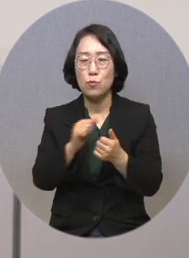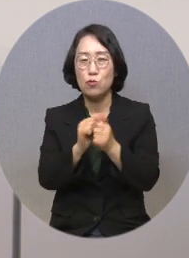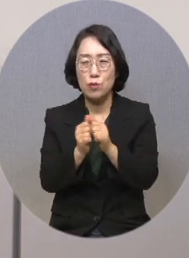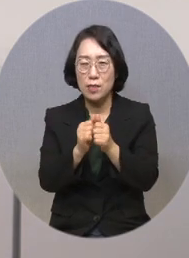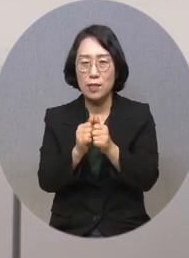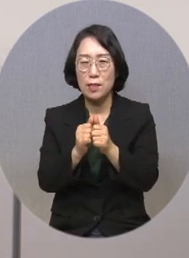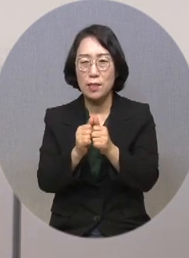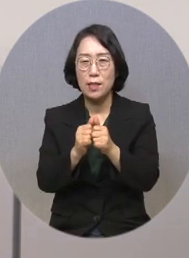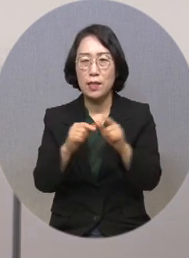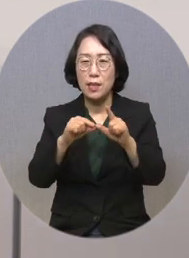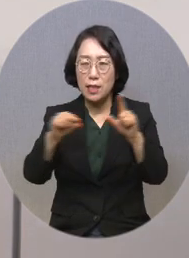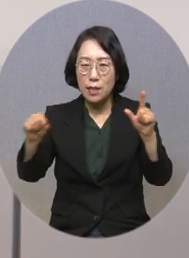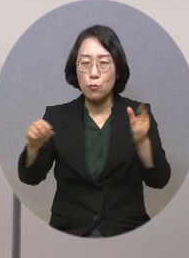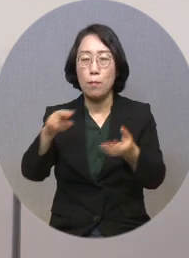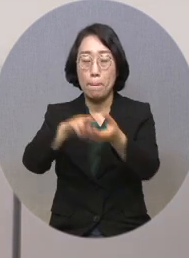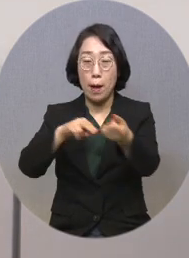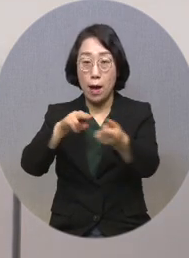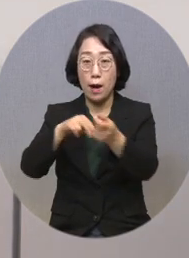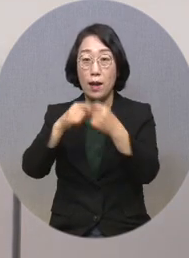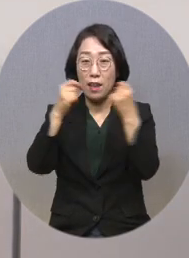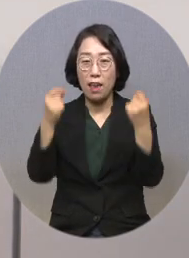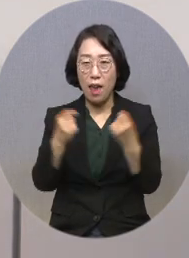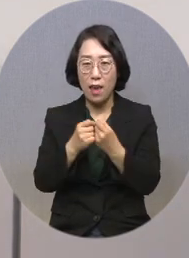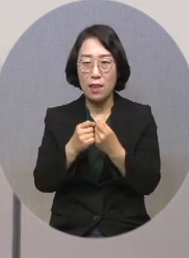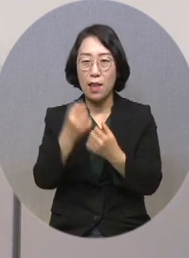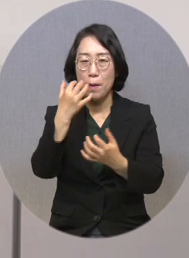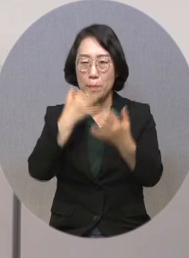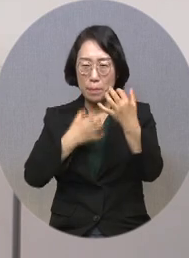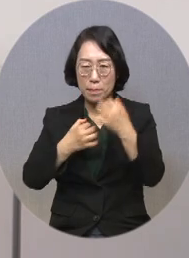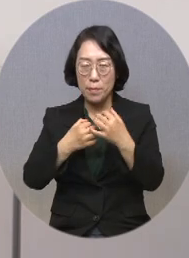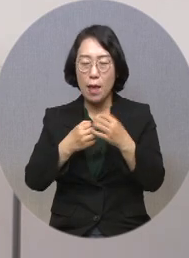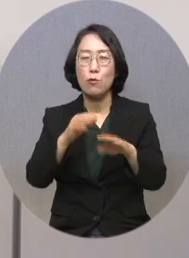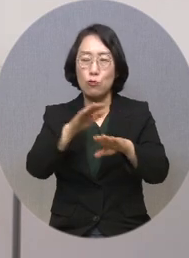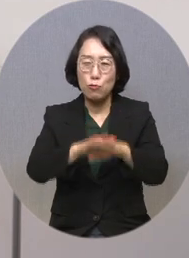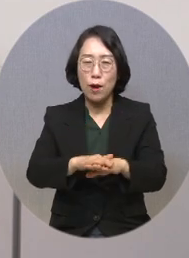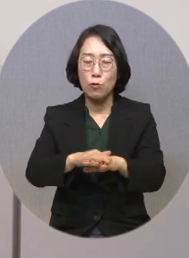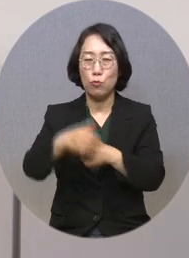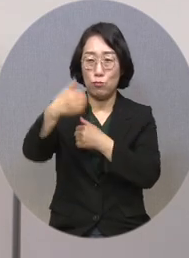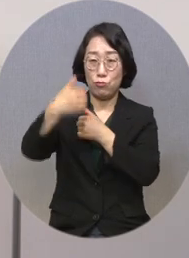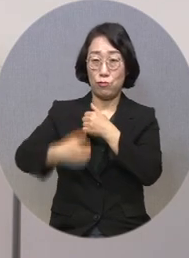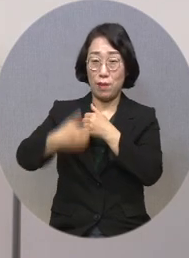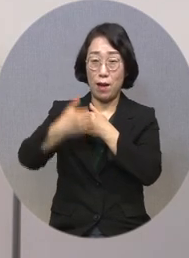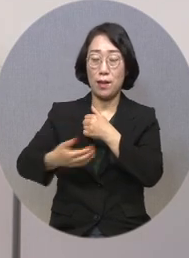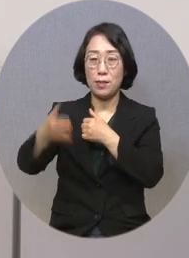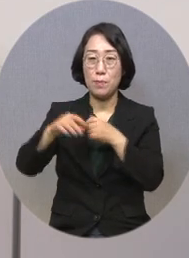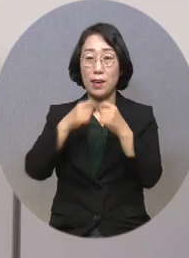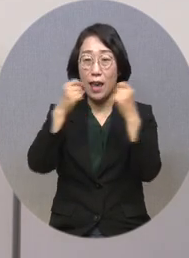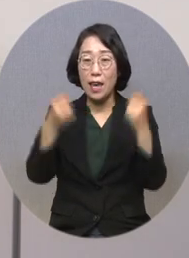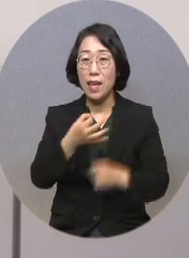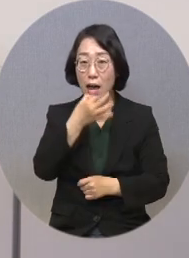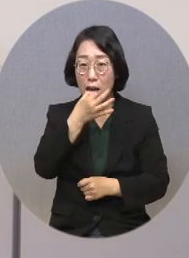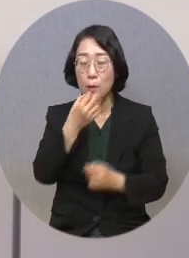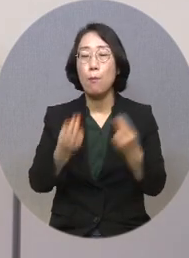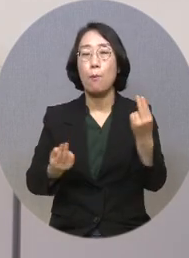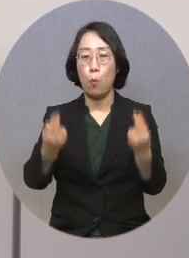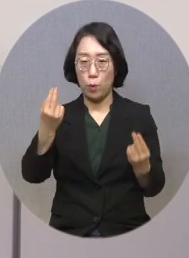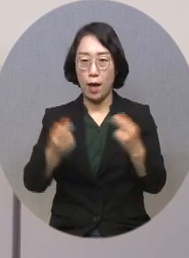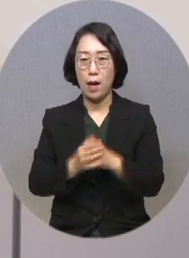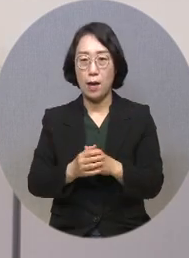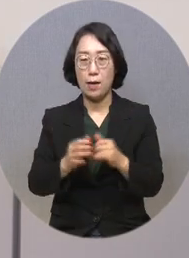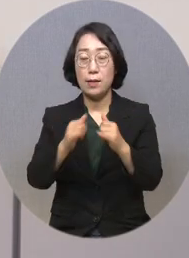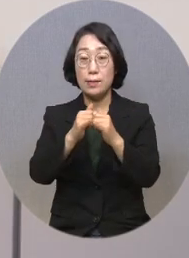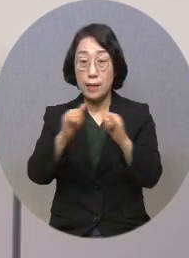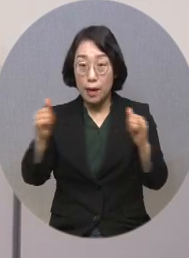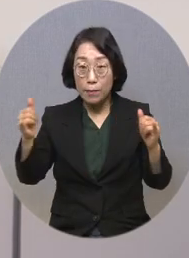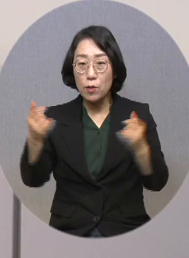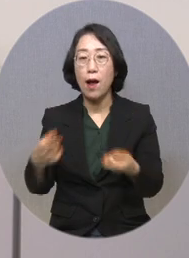일부를 팔아서 개인 재산을 챙겨놓으라고 했지만 저 개인의 욕망을 채우기보다